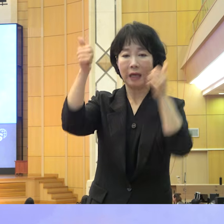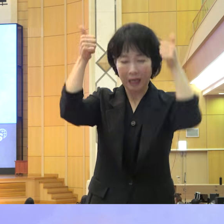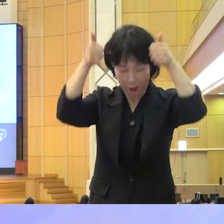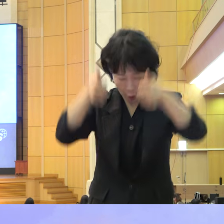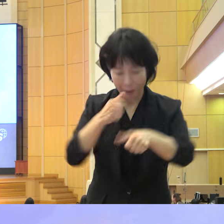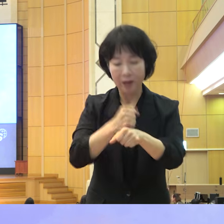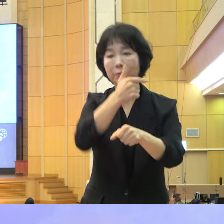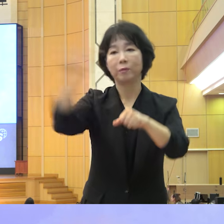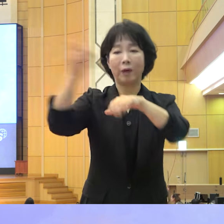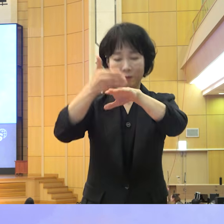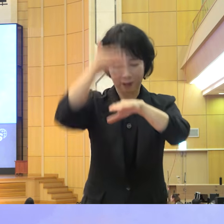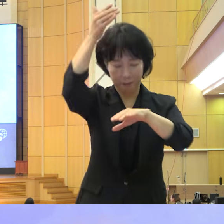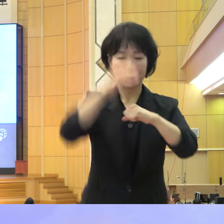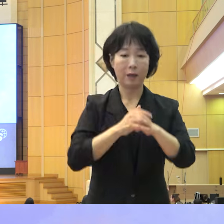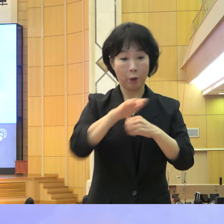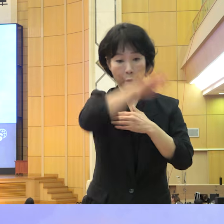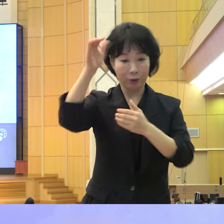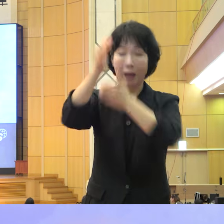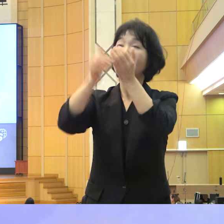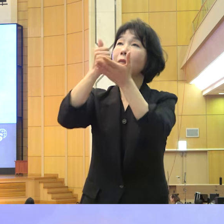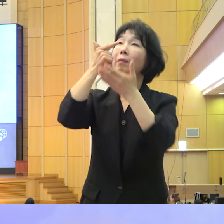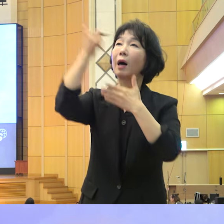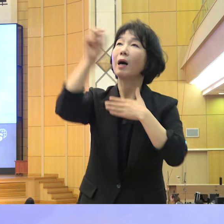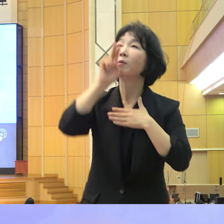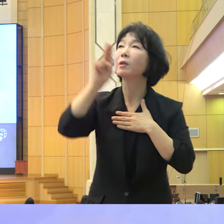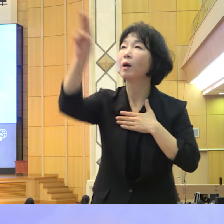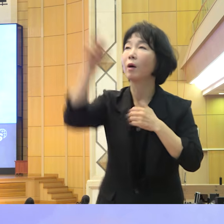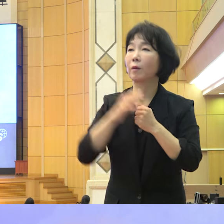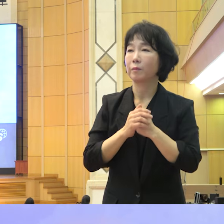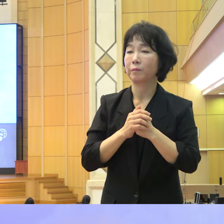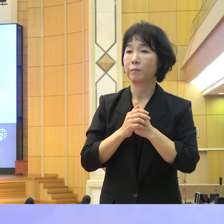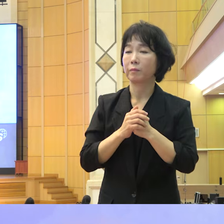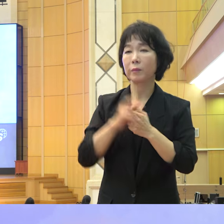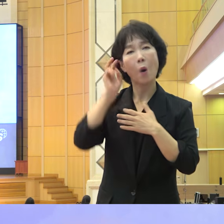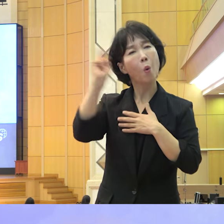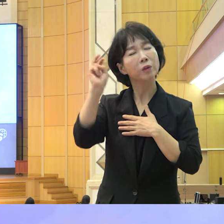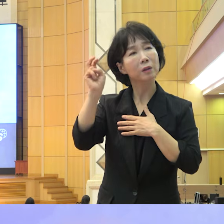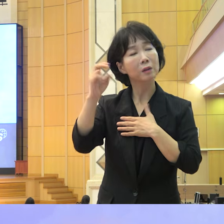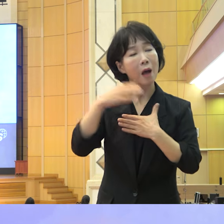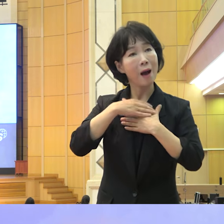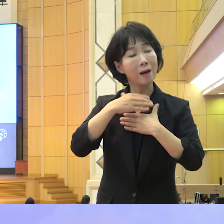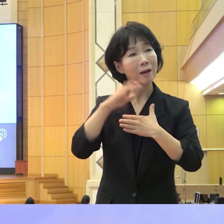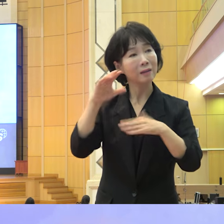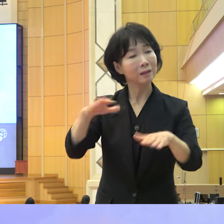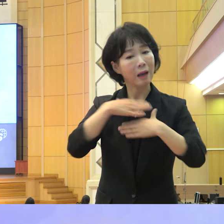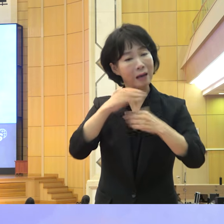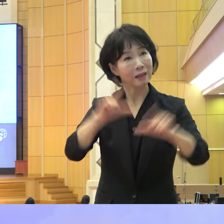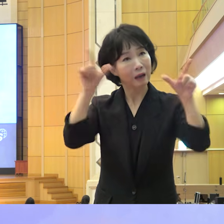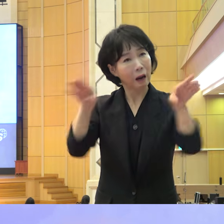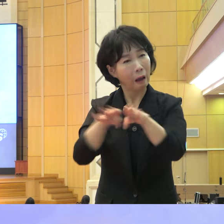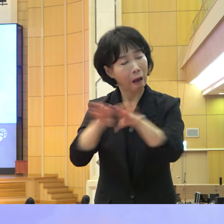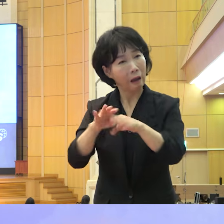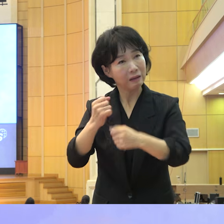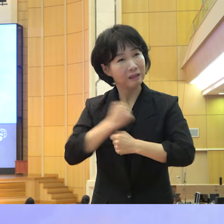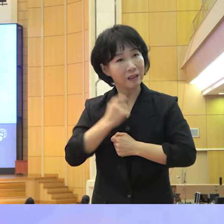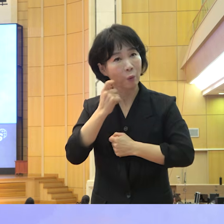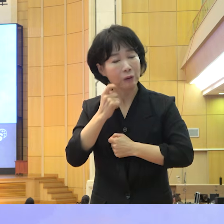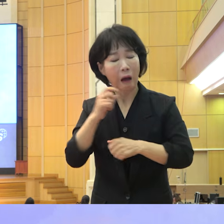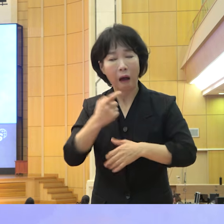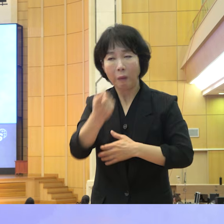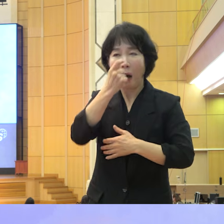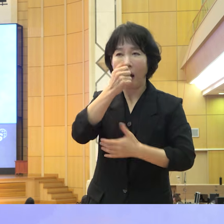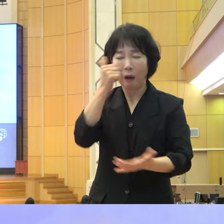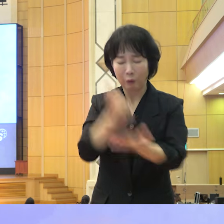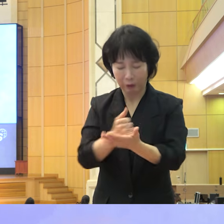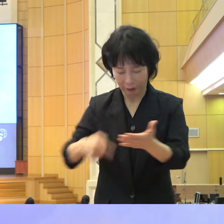하심을 감사합니다. 우리 하나님 아버지여, 혹이라도 우리가 안식일을 못 지켰다면 회개하게